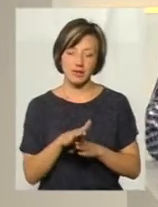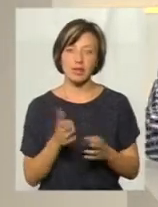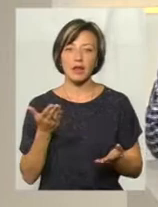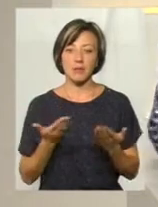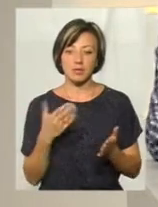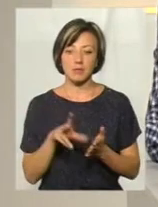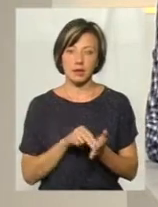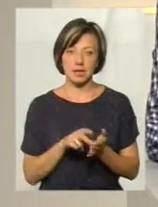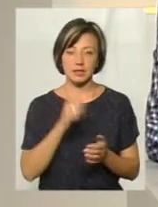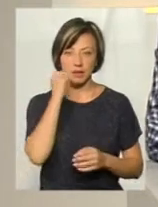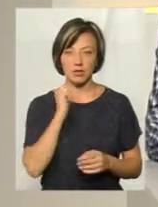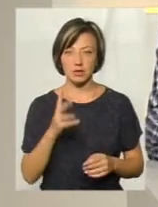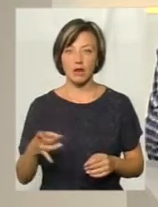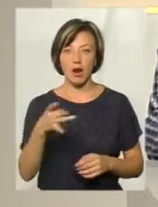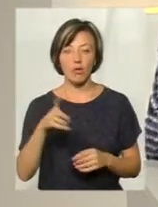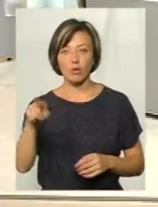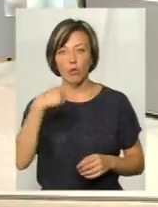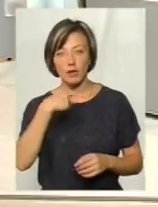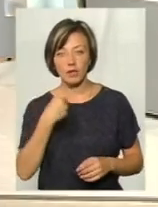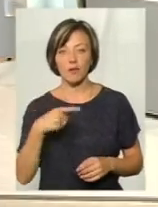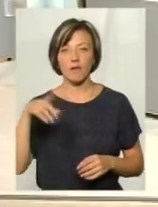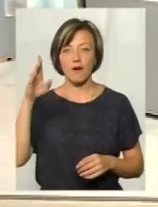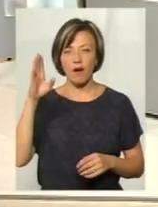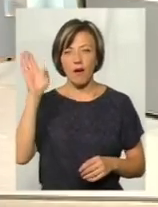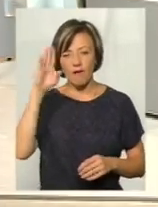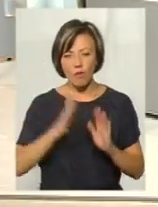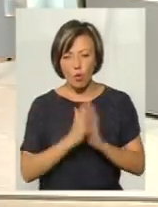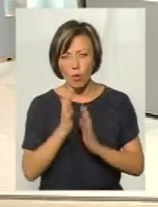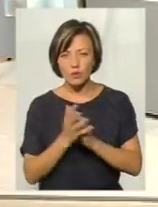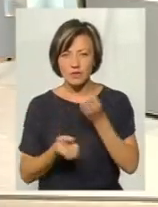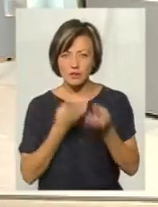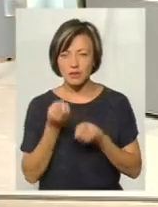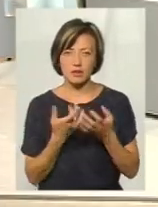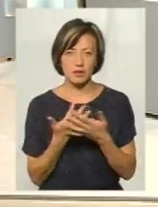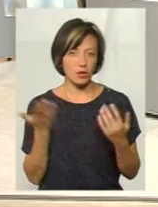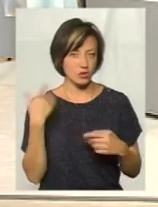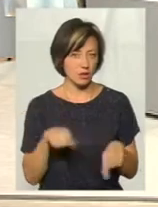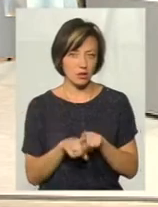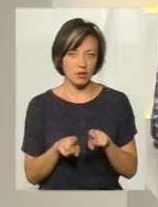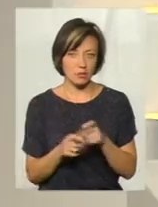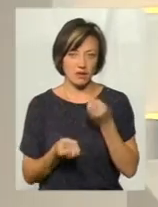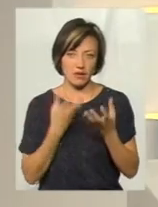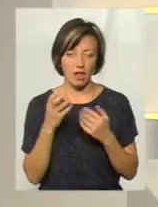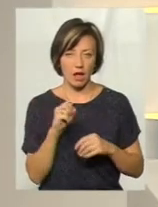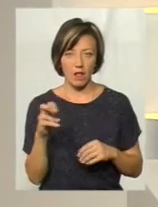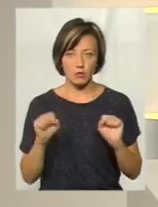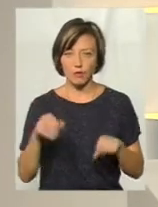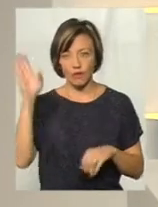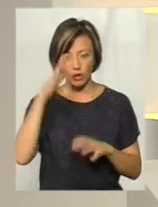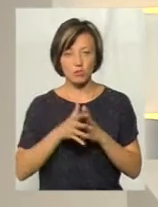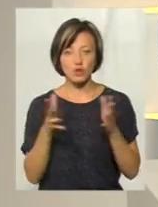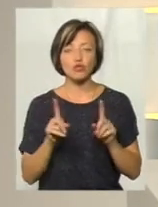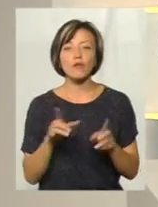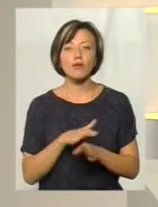наприклад, зараз Старокостянтинівського району говорили, що там водорості так, почали цвісти і так далі. Раніше ж так само, мабуть, цвіли, але, можливо, води було більше.